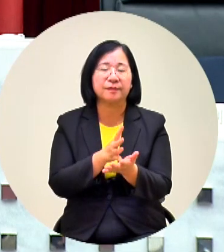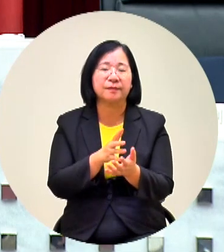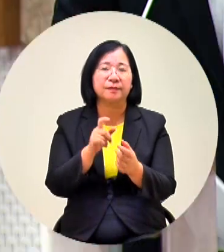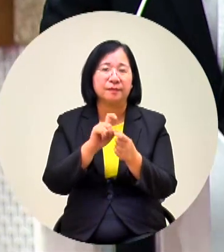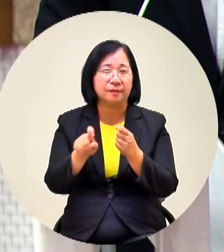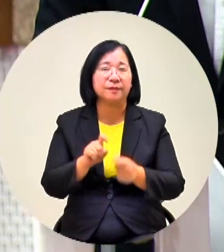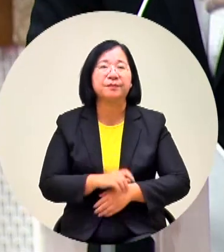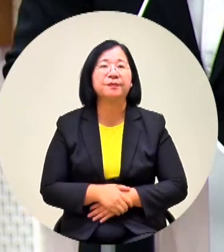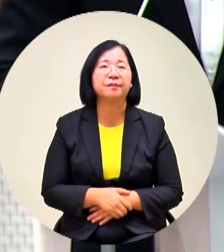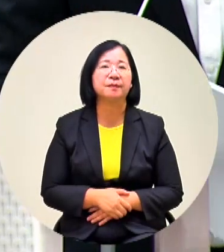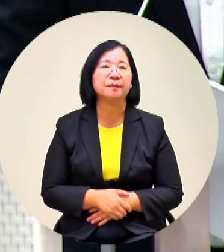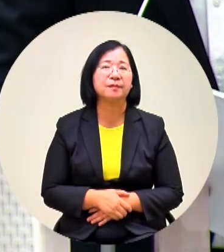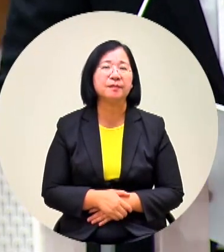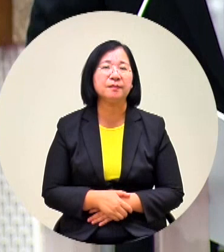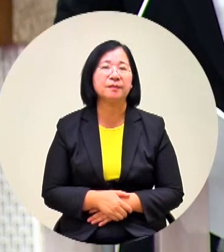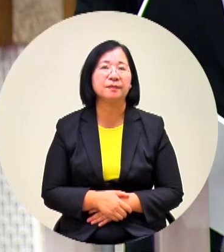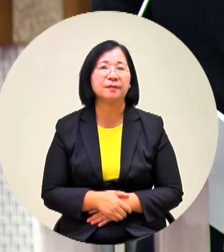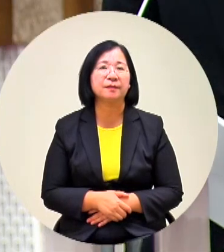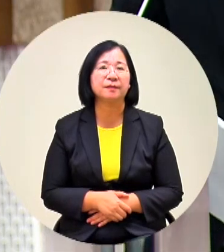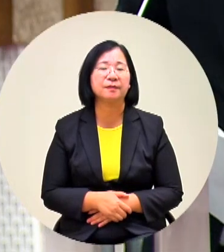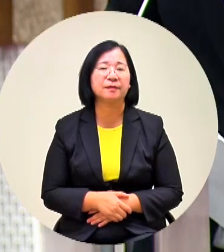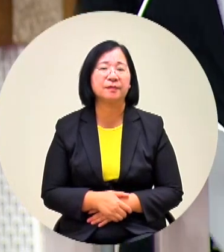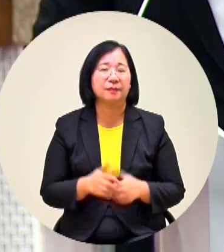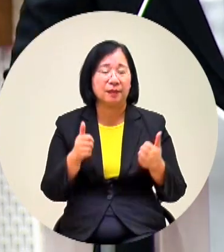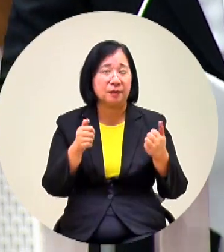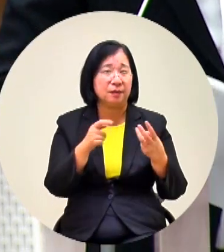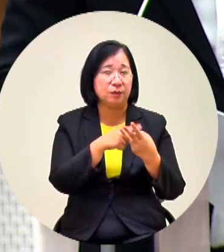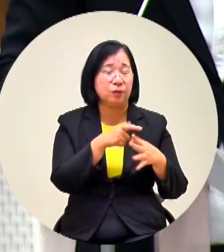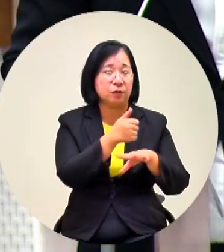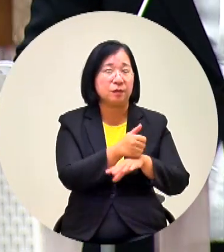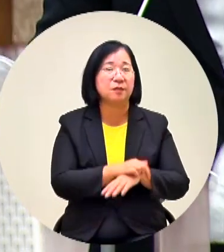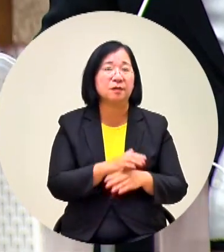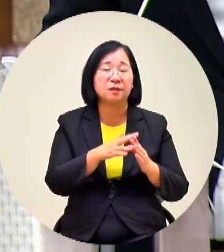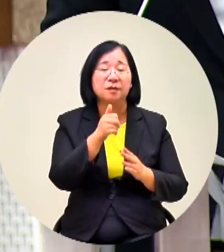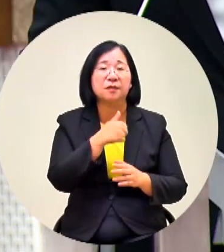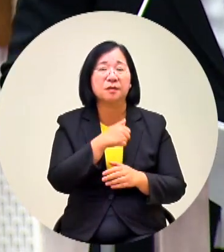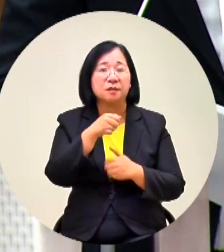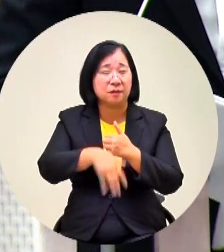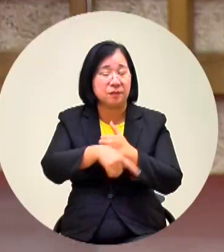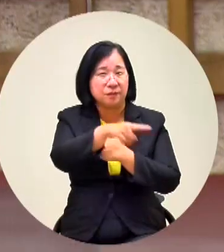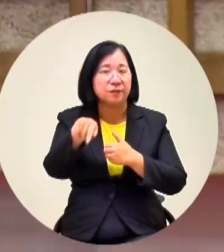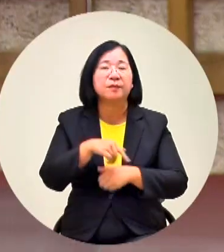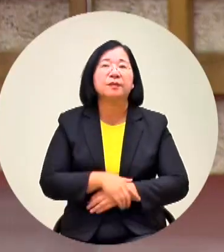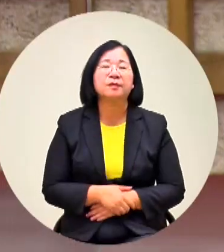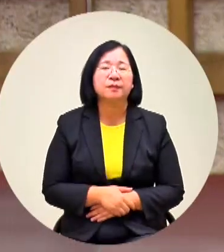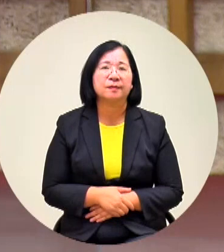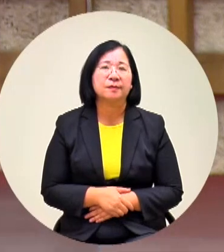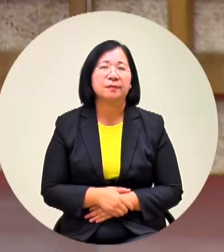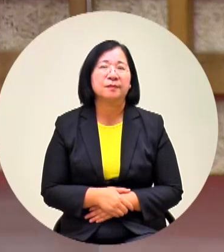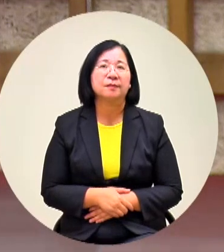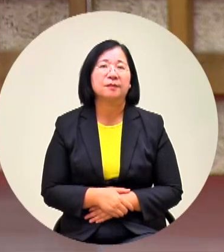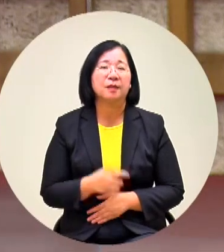好，谢谢主席。市长跟所有市府团队，好，我想上前一阵日子